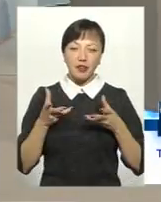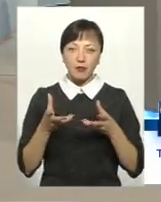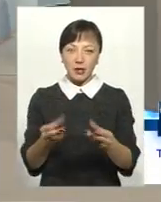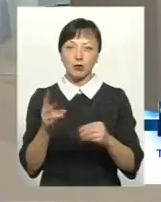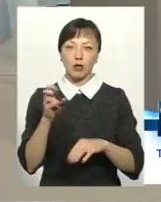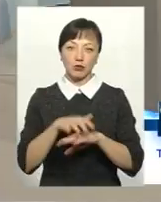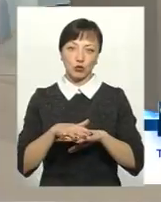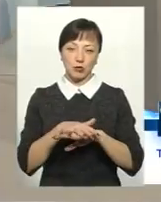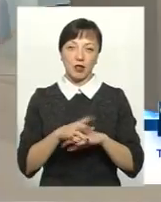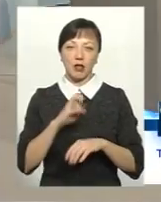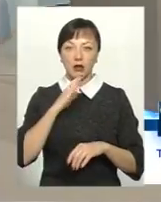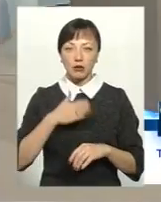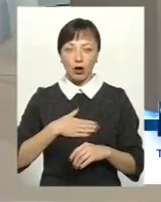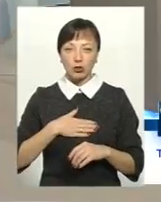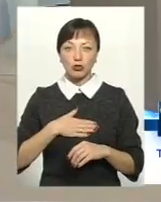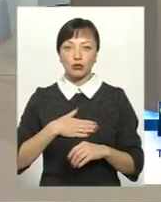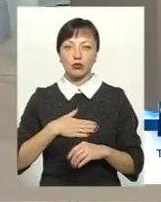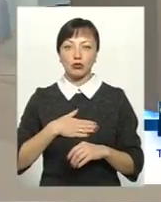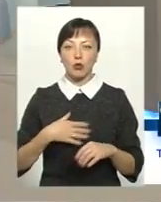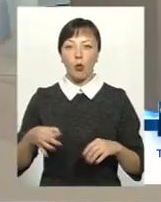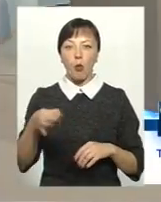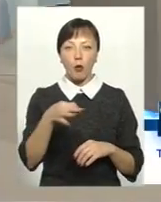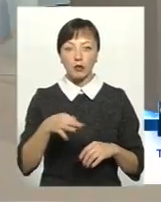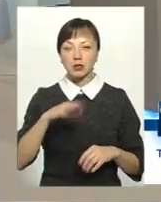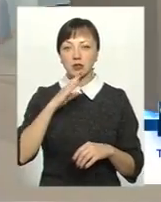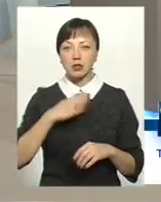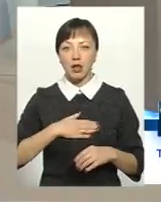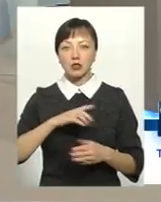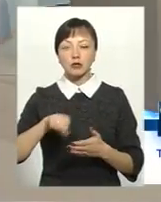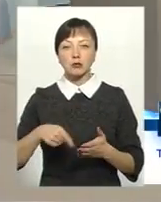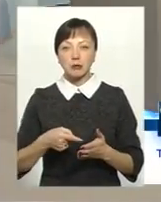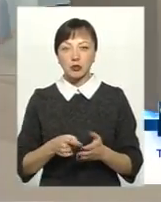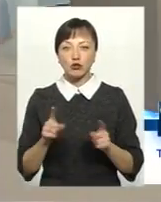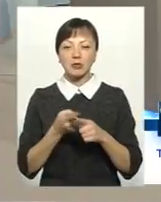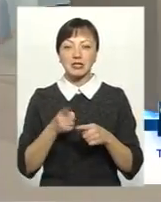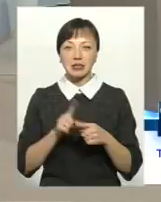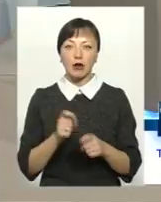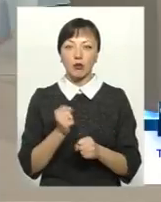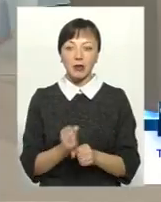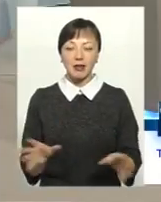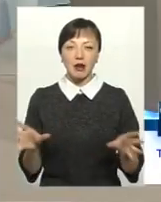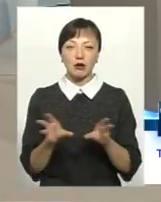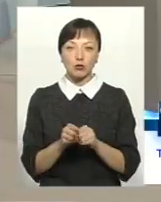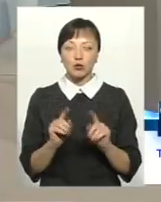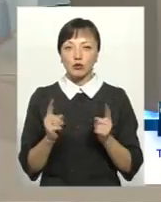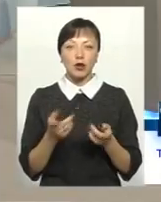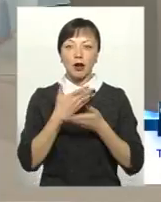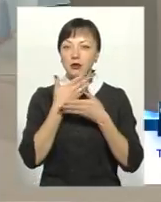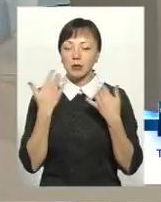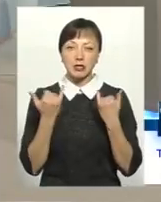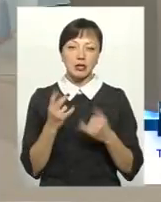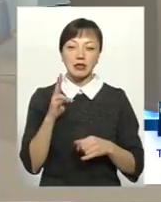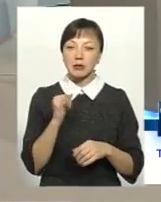на суспільство, на нашу область, на наше місто, щоб це робити все разом. Тому що нема зараз